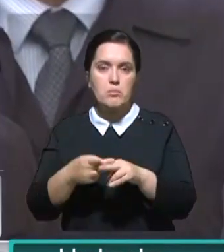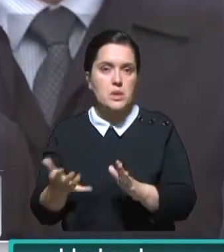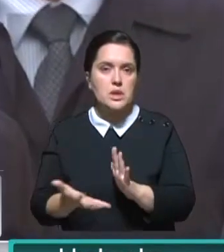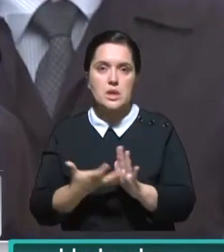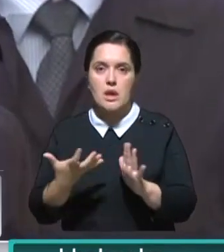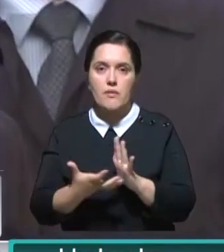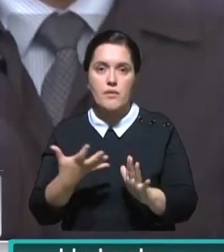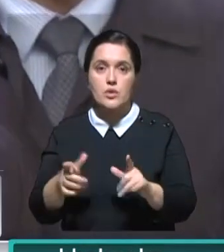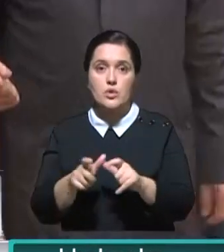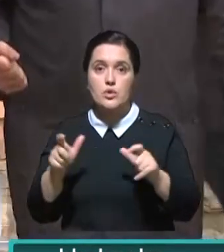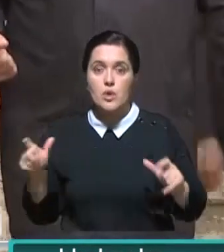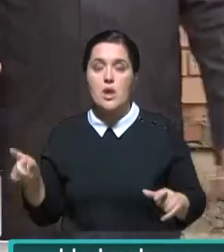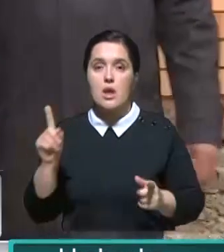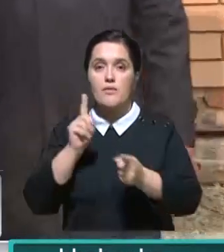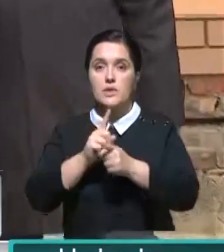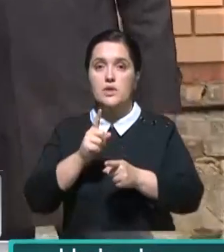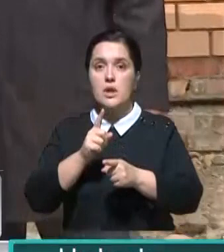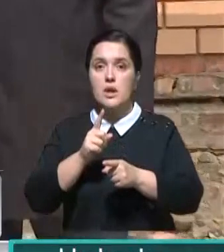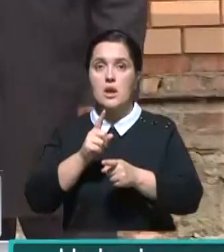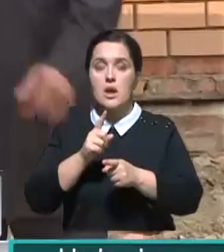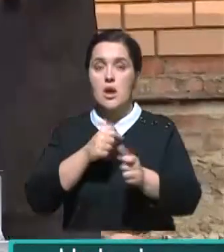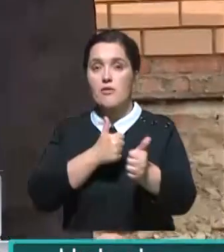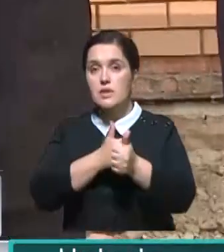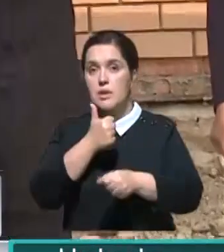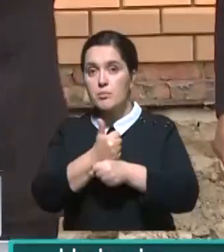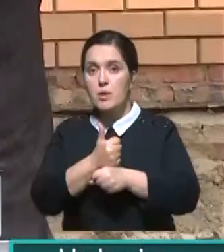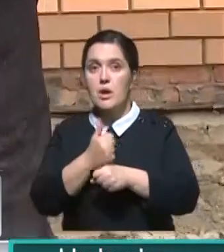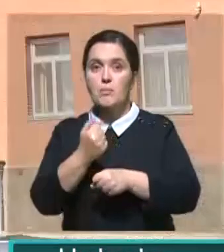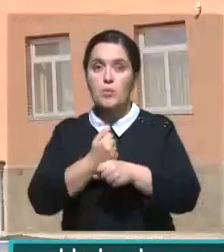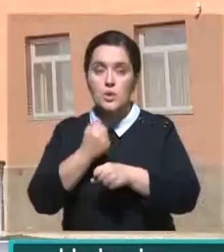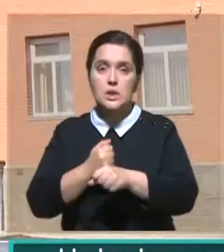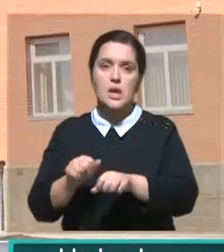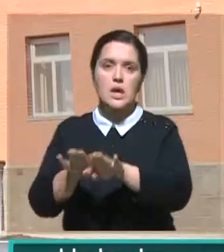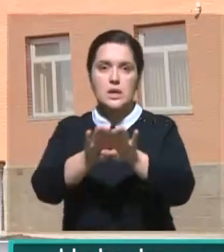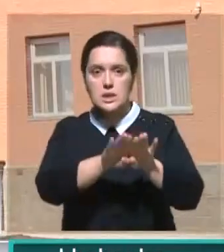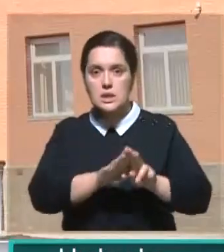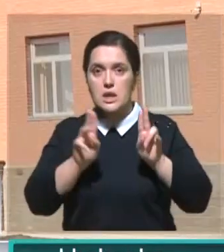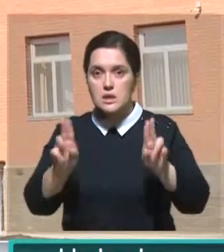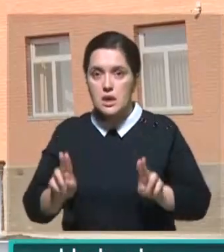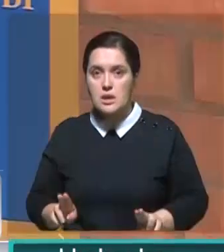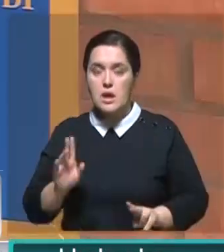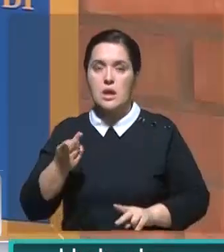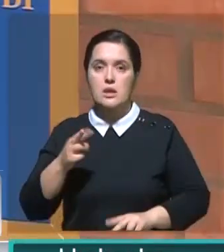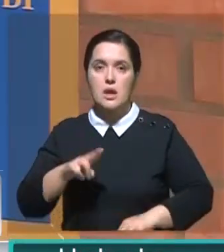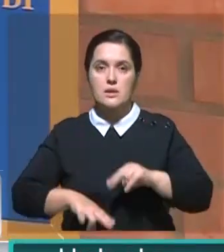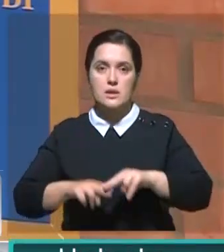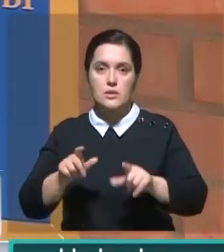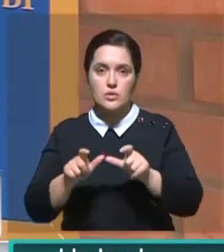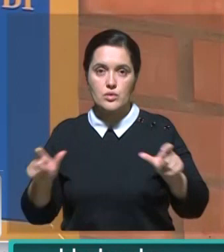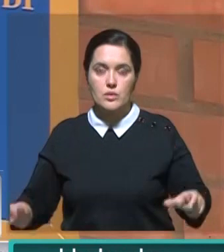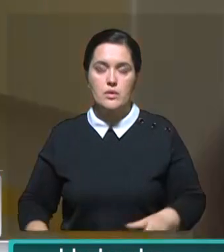это вызвало острую нехватку школ. Также на встрече вице-премьер рассказал о разработке единого стандарта для строительства